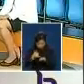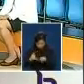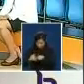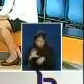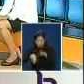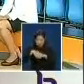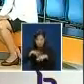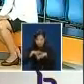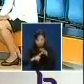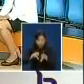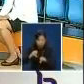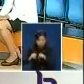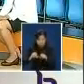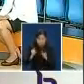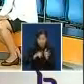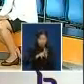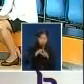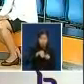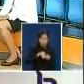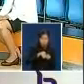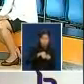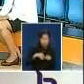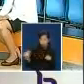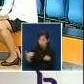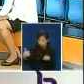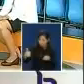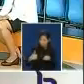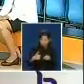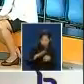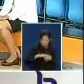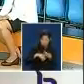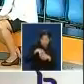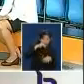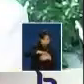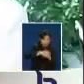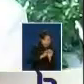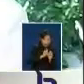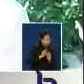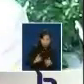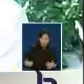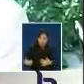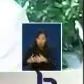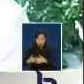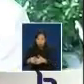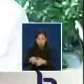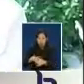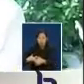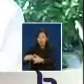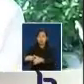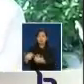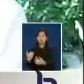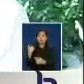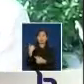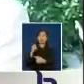ที่มันก็มีโอกาสสูงมากนะพวกพาหะโดยตัวเราเองหรือสิ่งแวดล้อมที่มันสมควรที่จะต้องทำความสะอาดตลอด